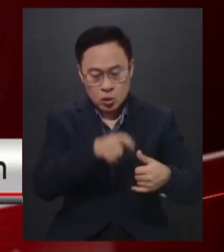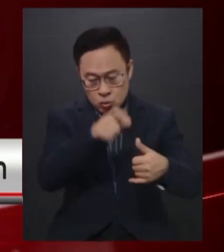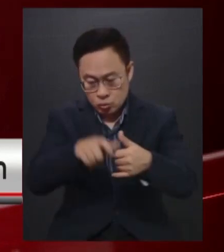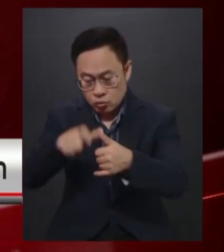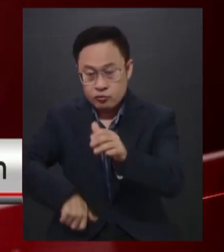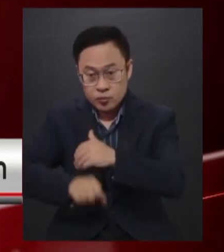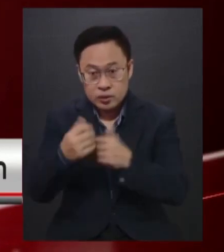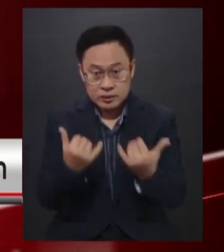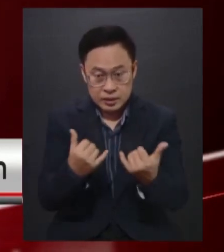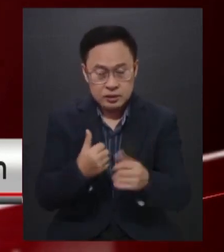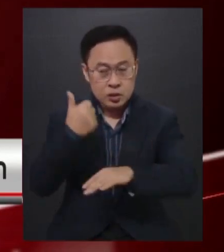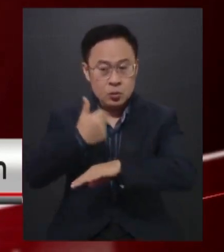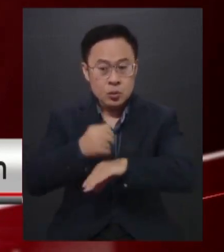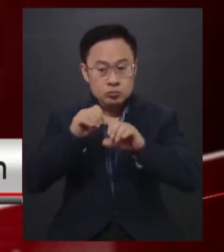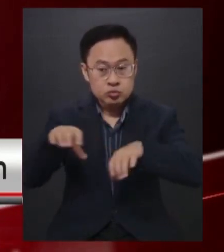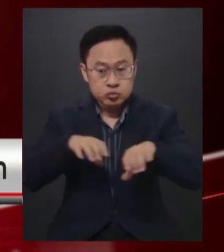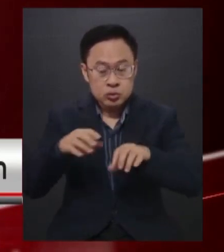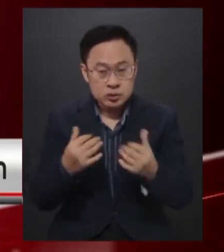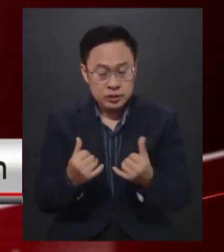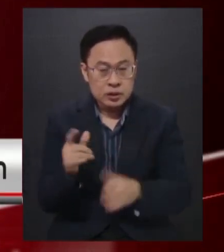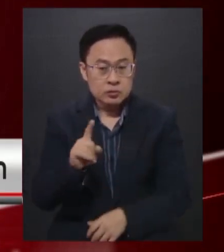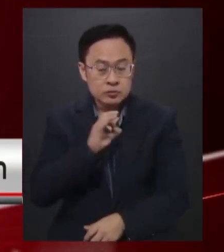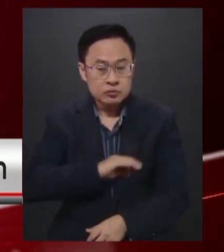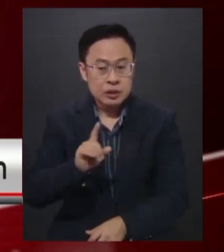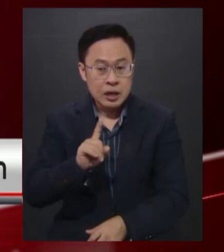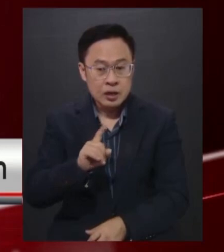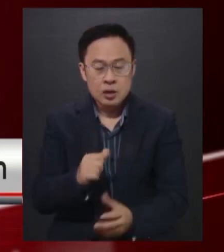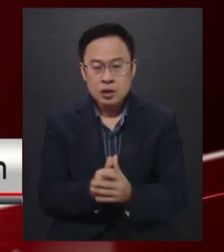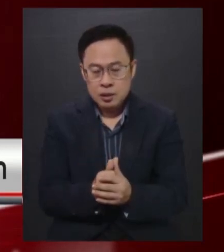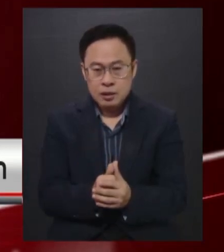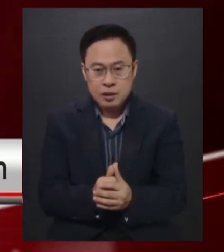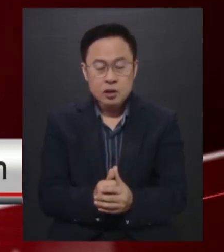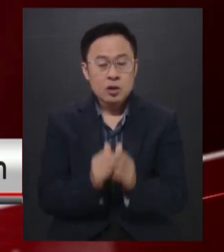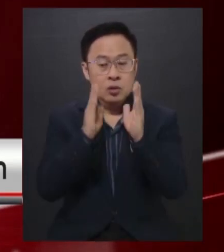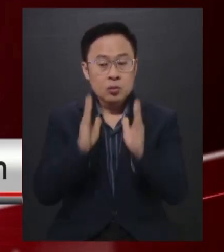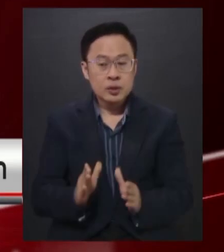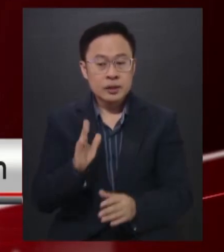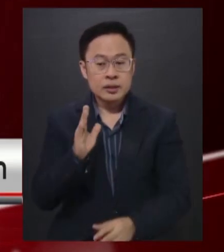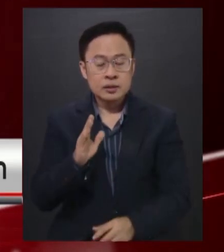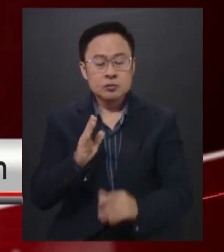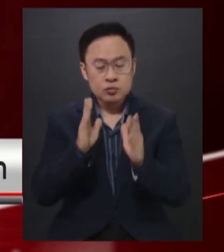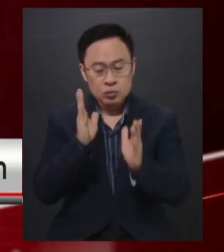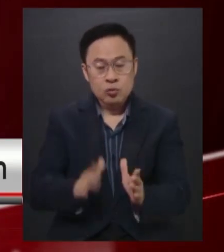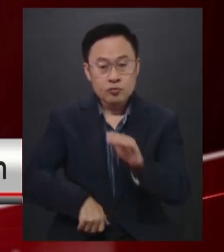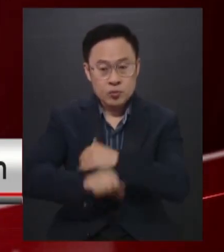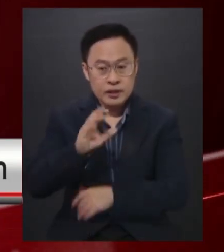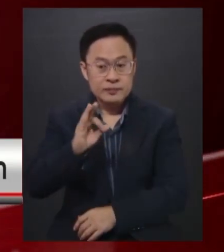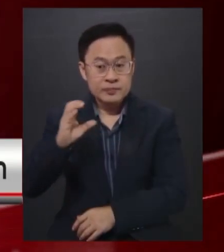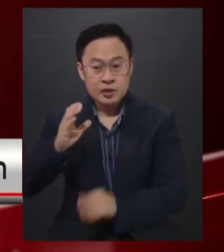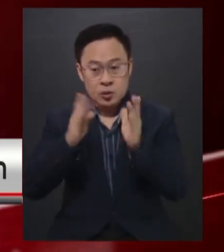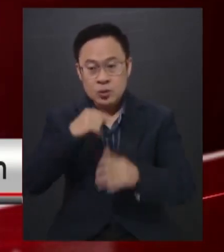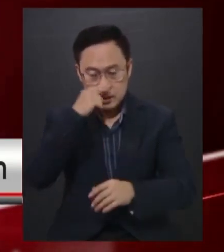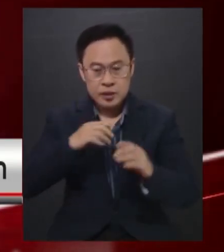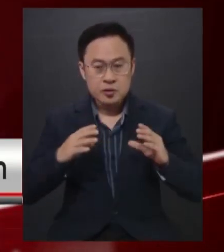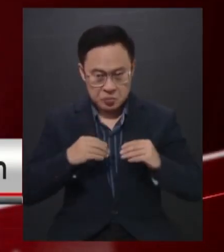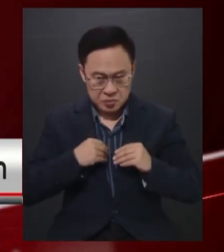ชาติไทยในยุคการทำทีมของซาดะอิิอิเป็นอย่างไรคือด้วยความที่แฟนฟุตบอลชาวไทยเนี่ยค่อนข้างจะยอมรับในฝีมือการ